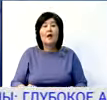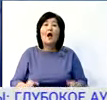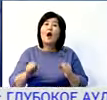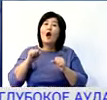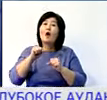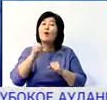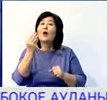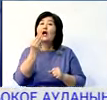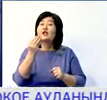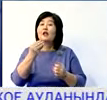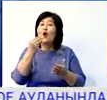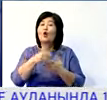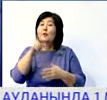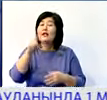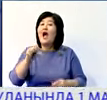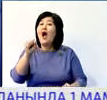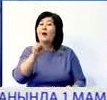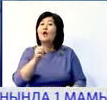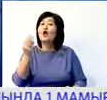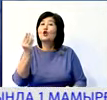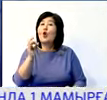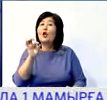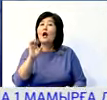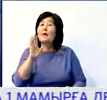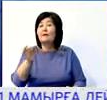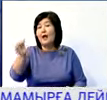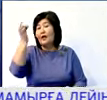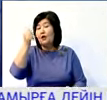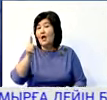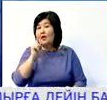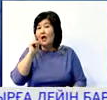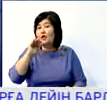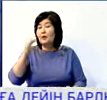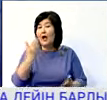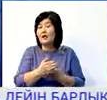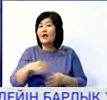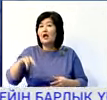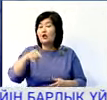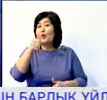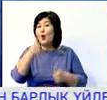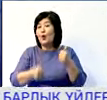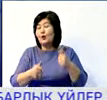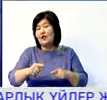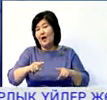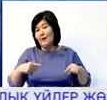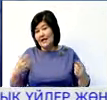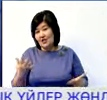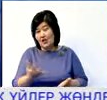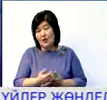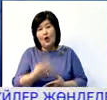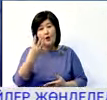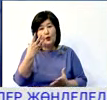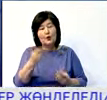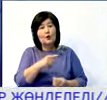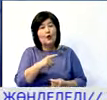Бокстан Шиелі ауданының құрметті азаматы Әбдіманов Шорабаевты еске алуға арналған жасөспірімдер арасындағы республикалық турнир мәресіне жетті. Төрт